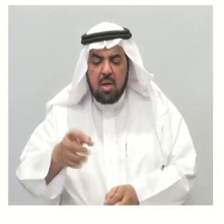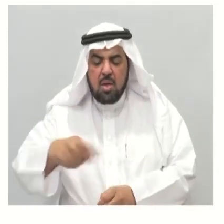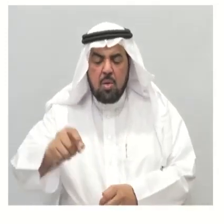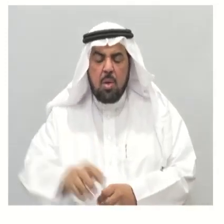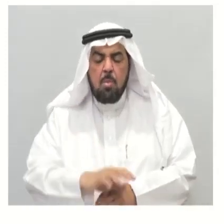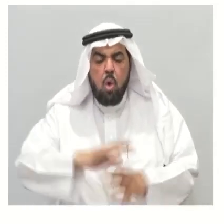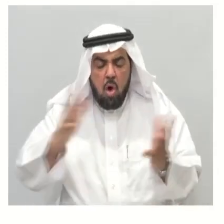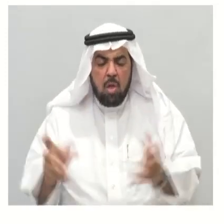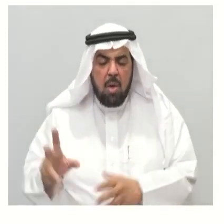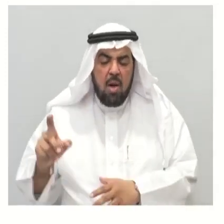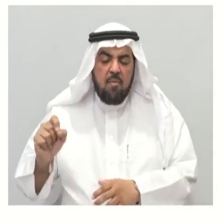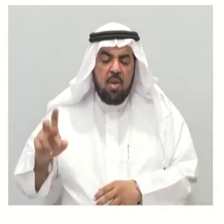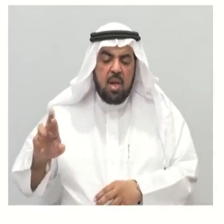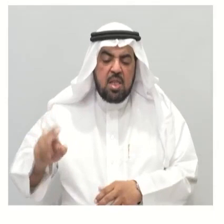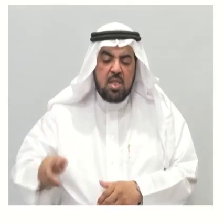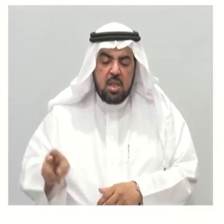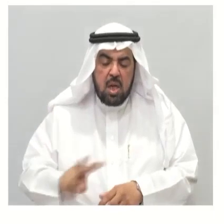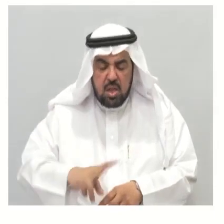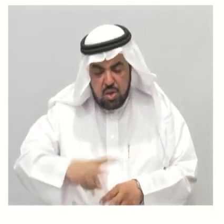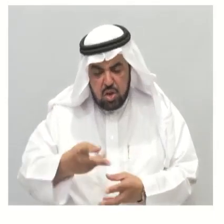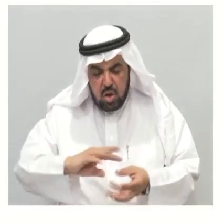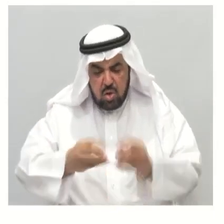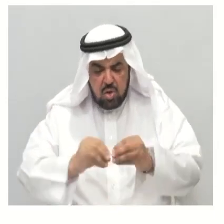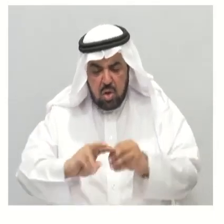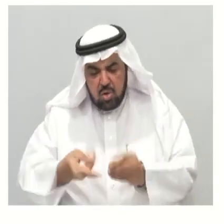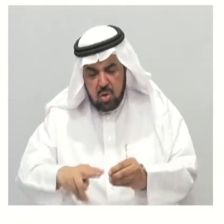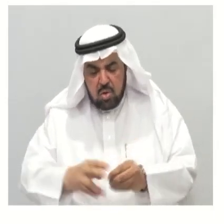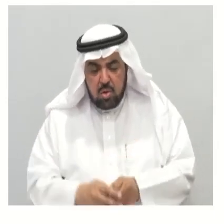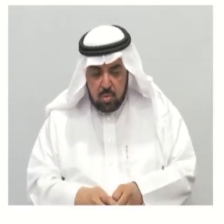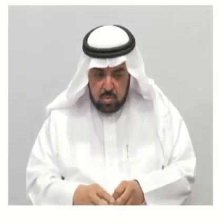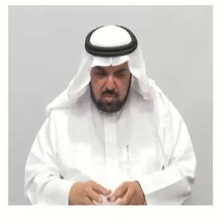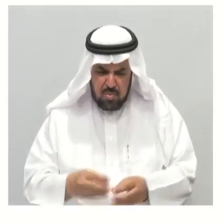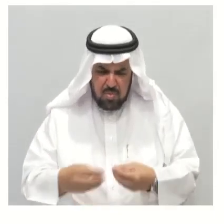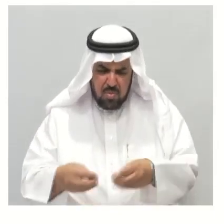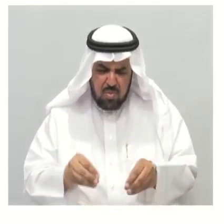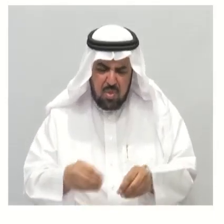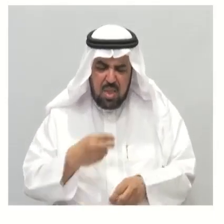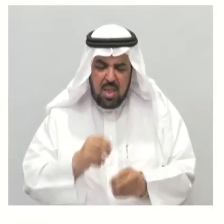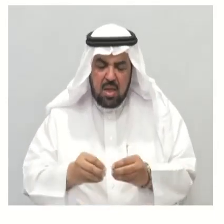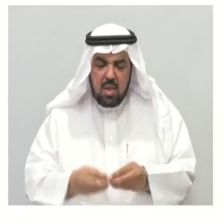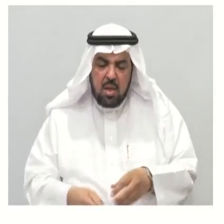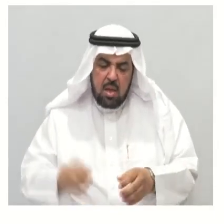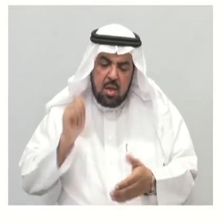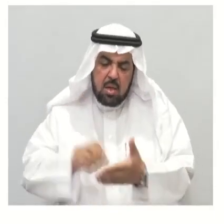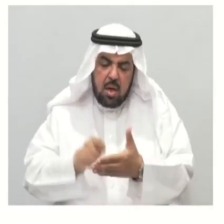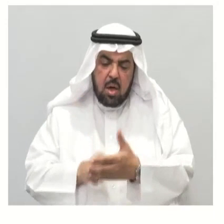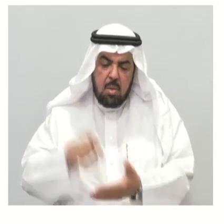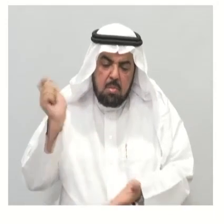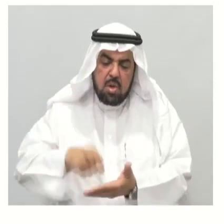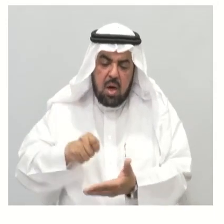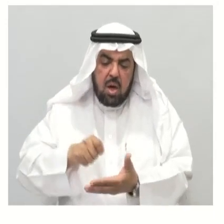معظم الفلزات لها خاصية التشكل، أي تصبح صفائح رقيقة عند طرقها